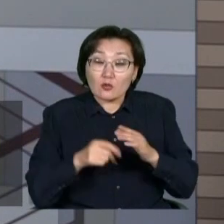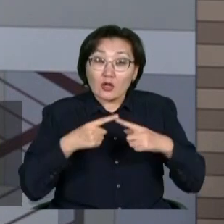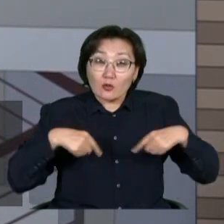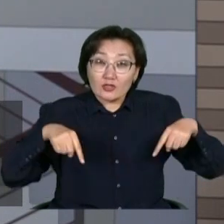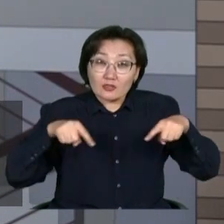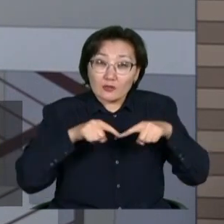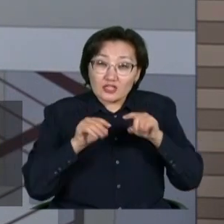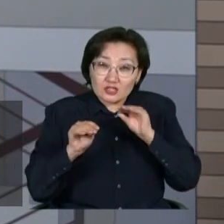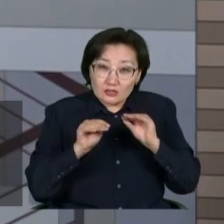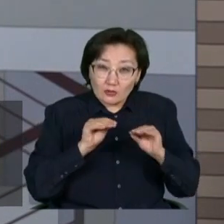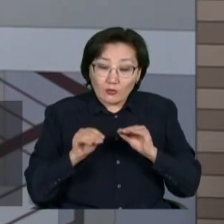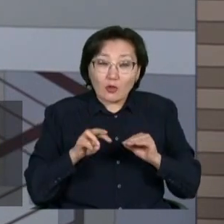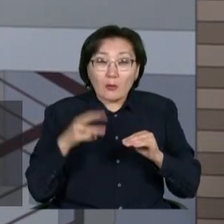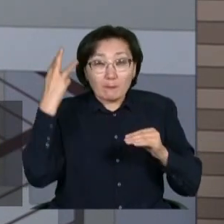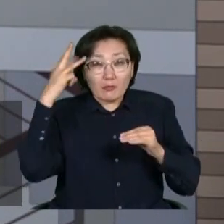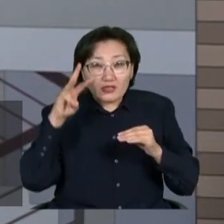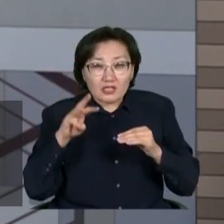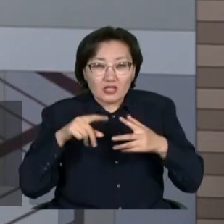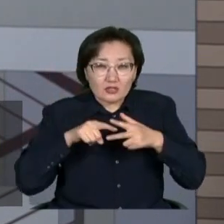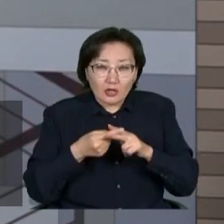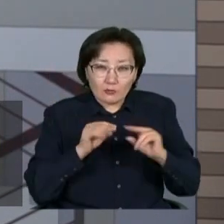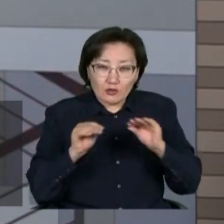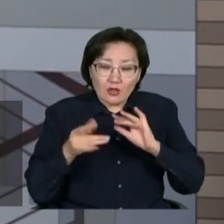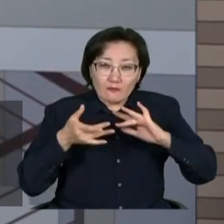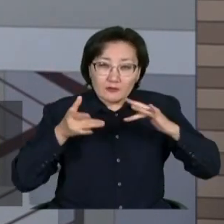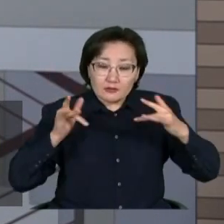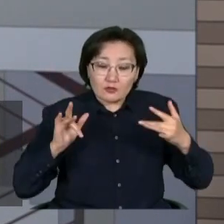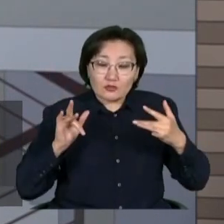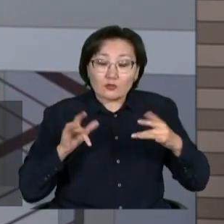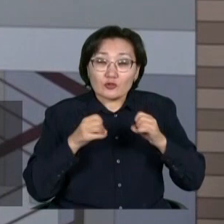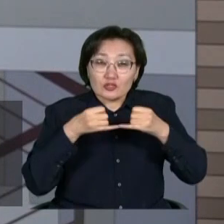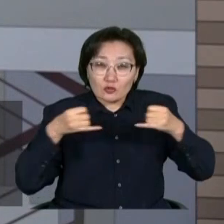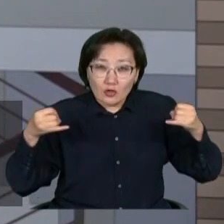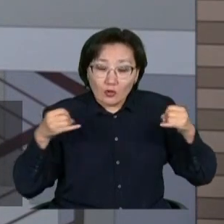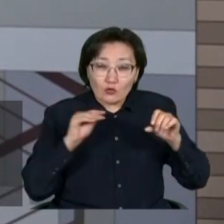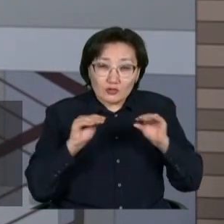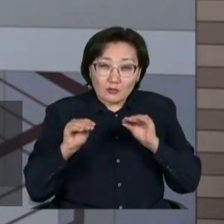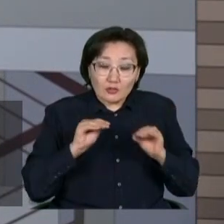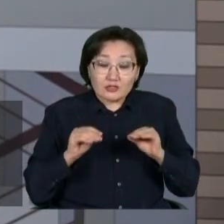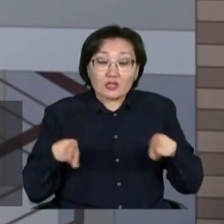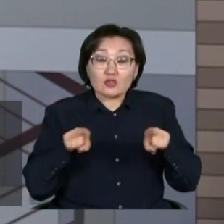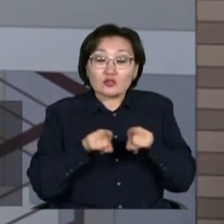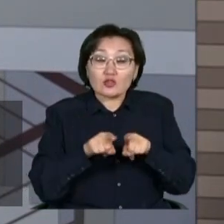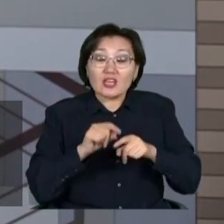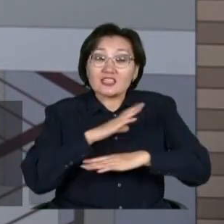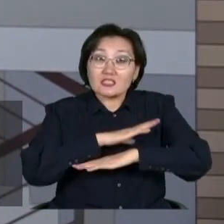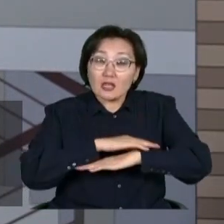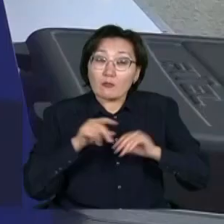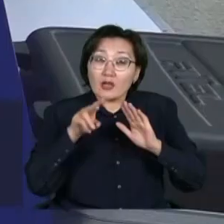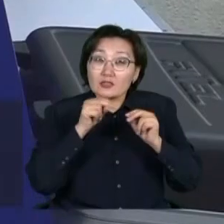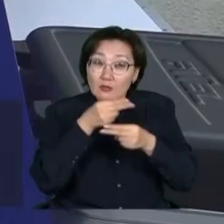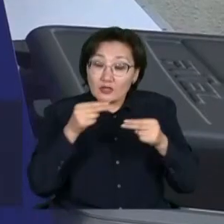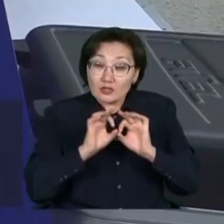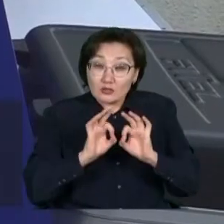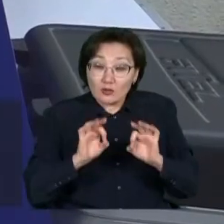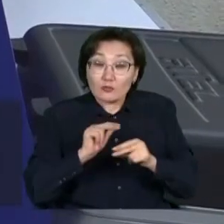баптау, модемдерді баптау, виртуалдық интернет желісін құрау, сондай сын сабақтарды үйретіп жүрген балаларға.